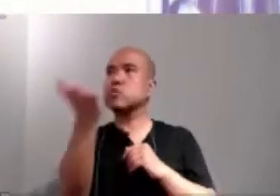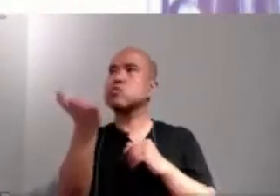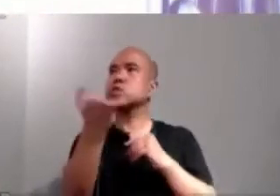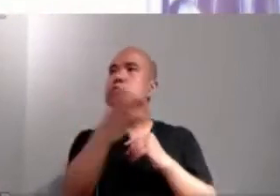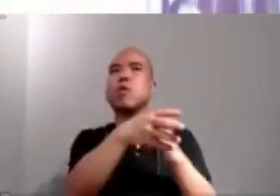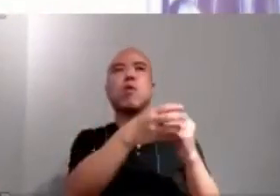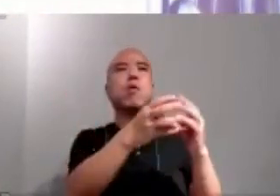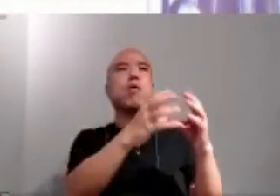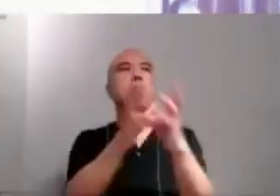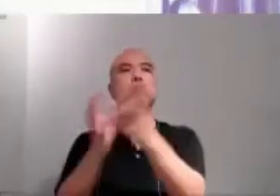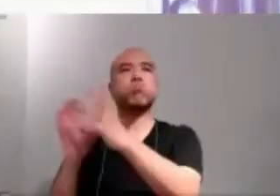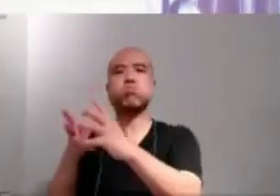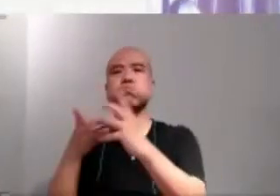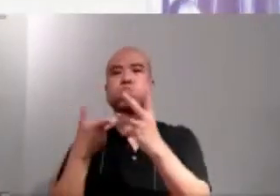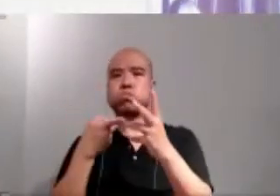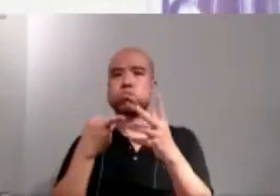特色。